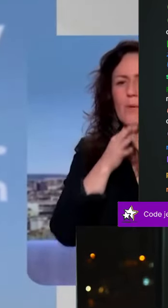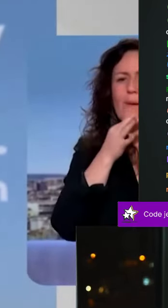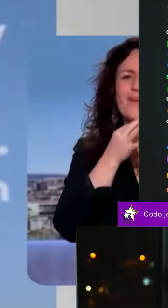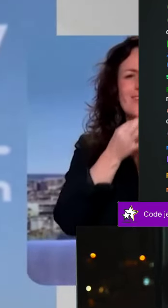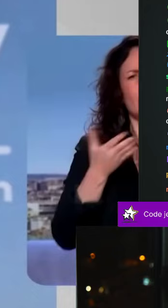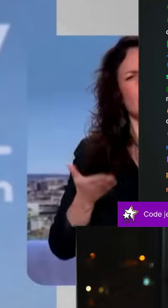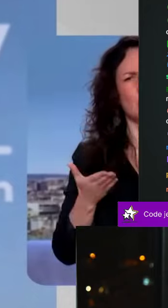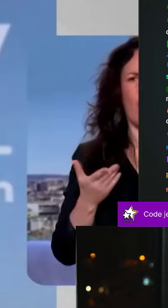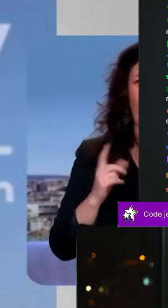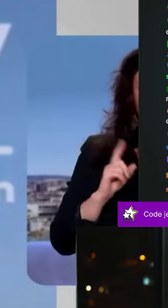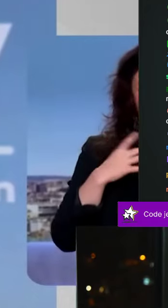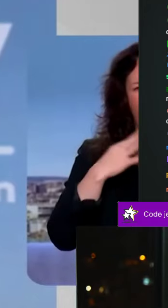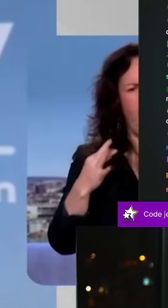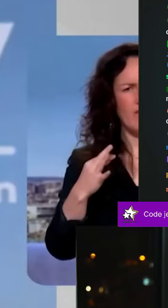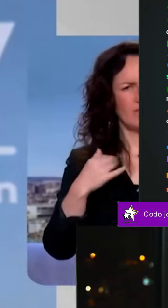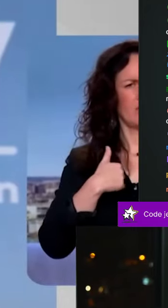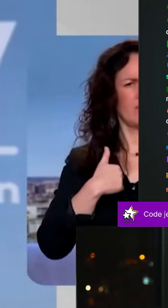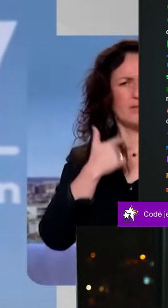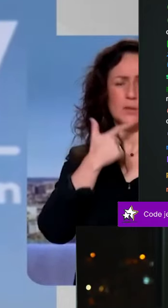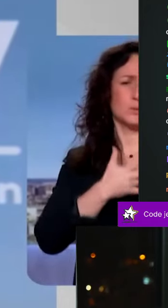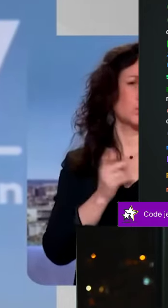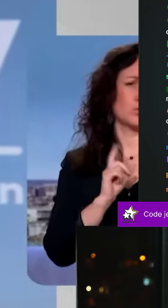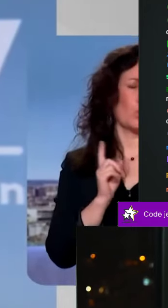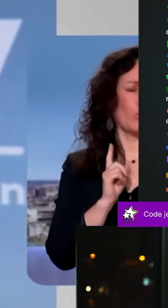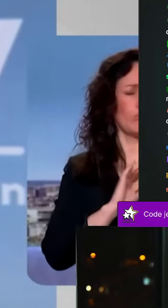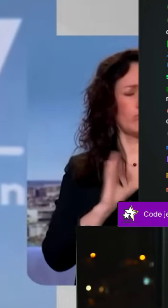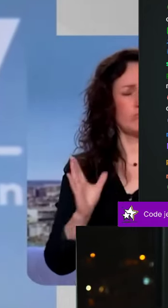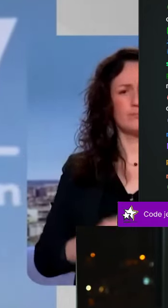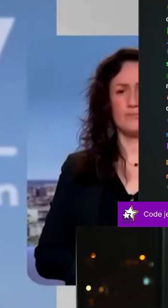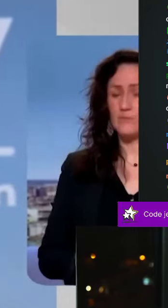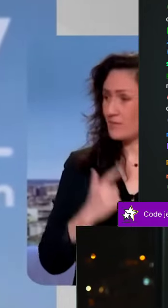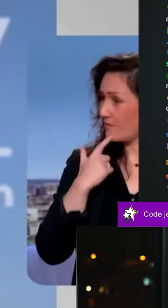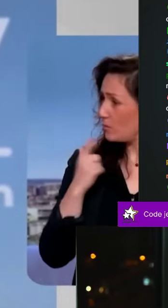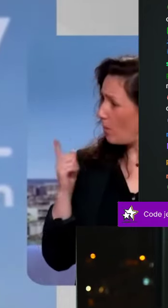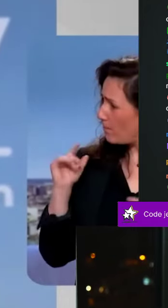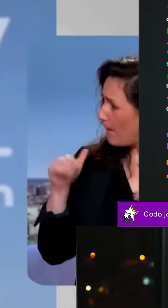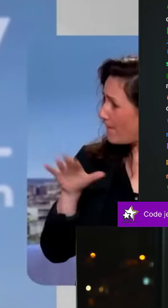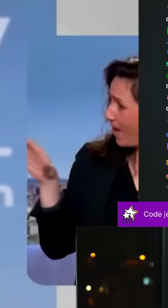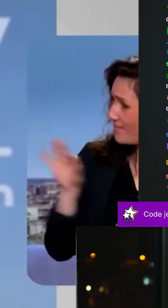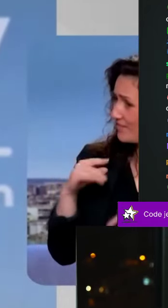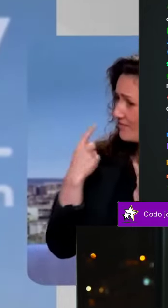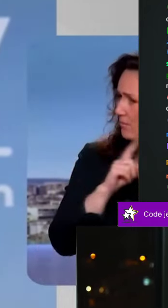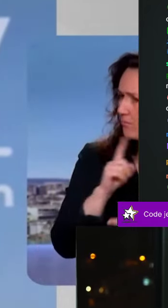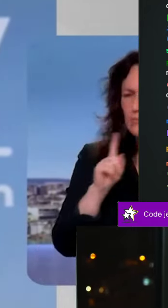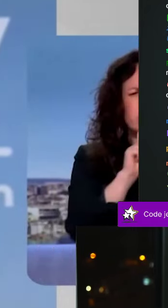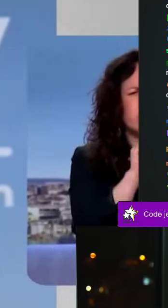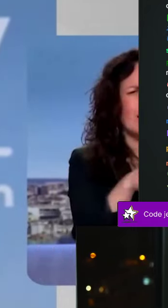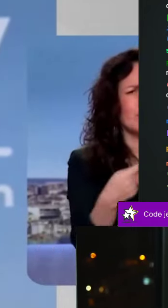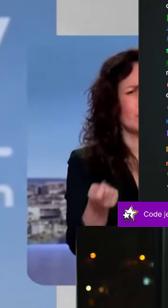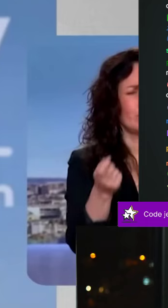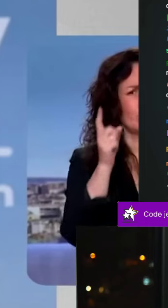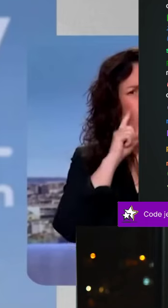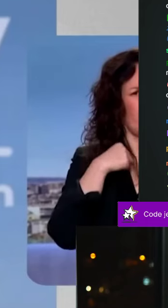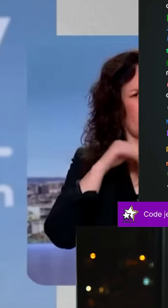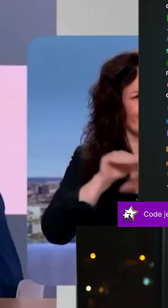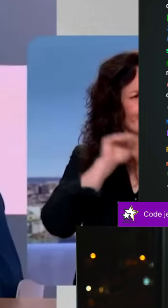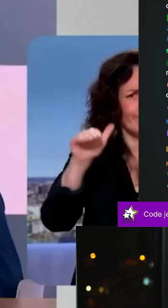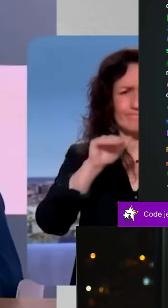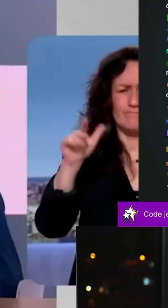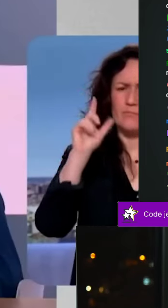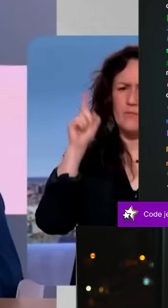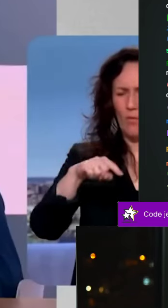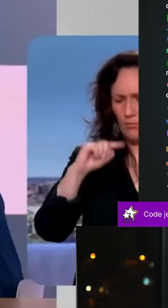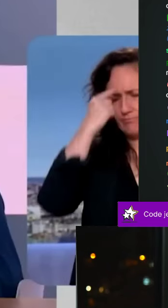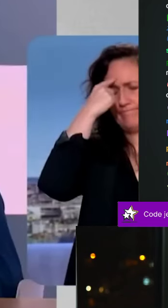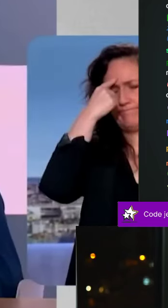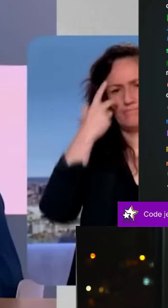de vous dire aujourd'hui qu'il aurait dû nous inviter aujourd'hui moi j'appellez pas aller de toute façon évidemment parce que j'appelle tout le monde à revenir à la raison comment